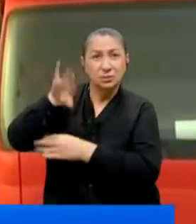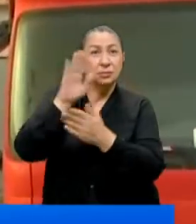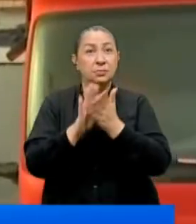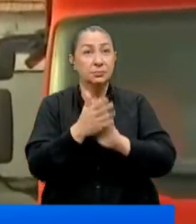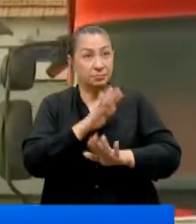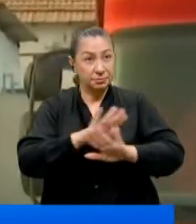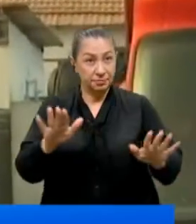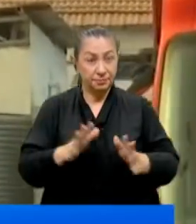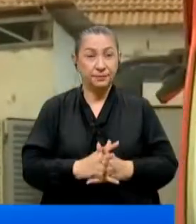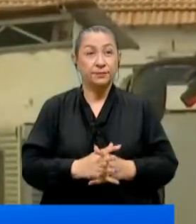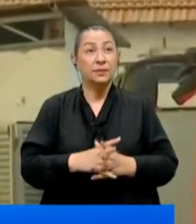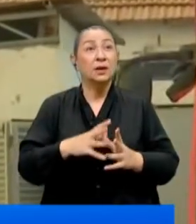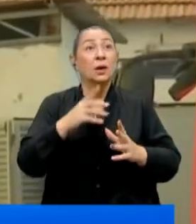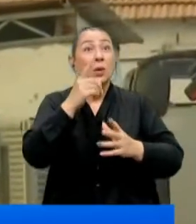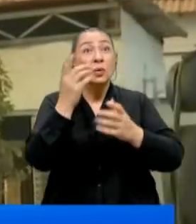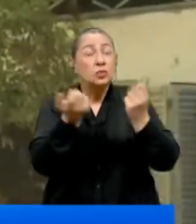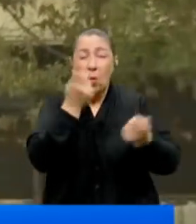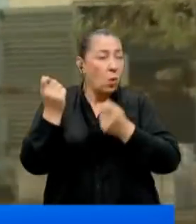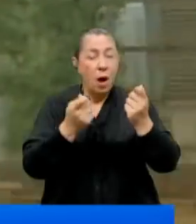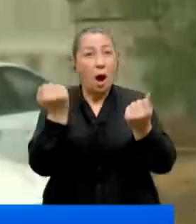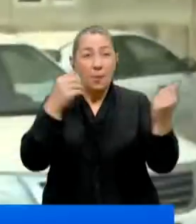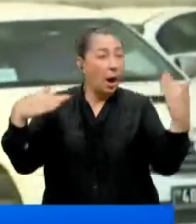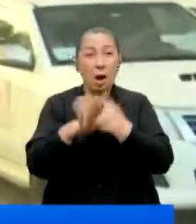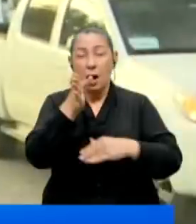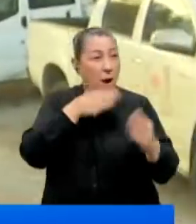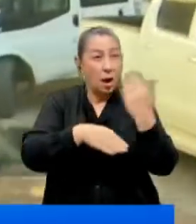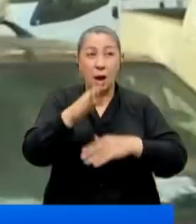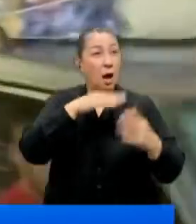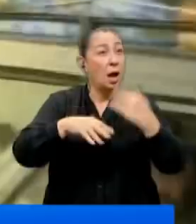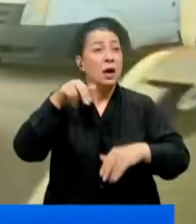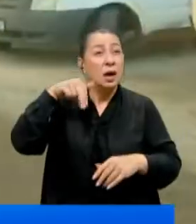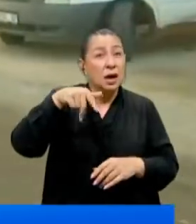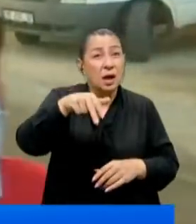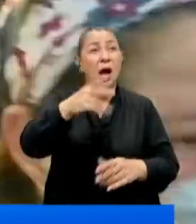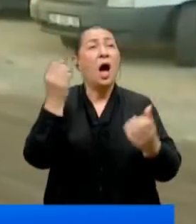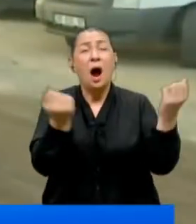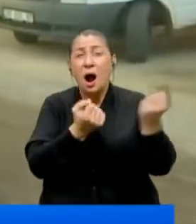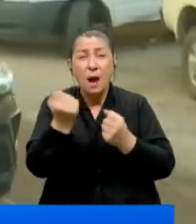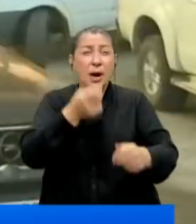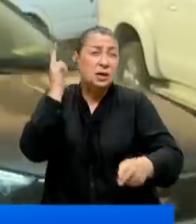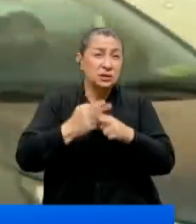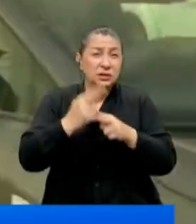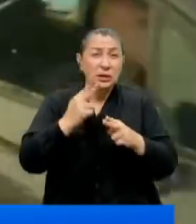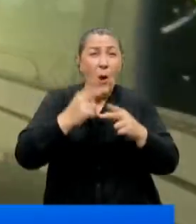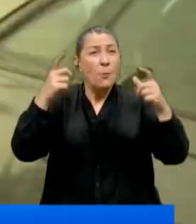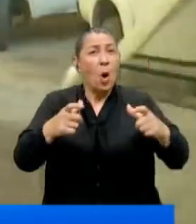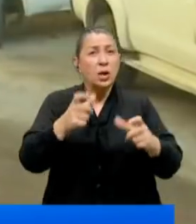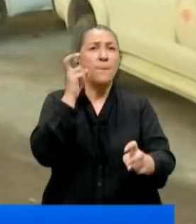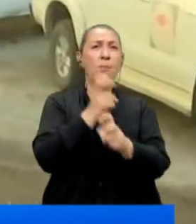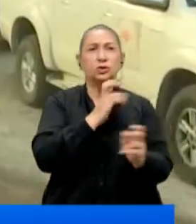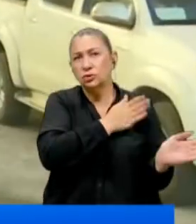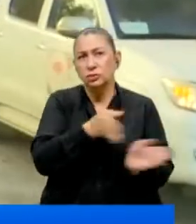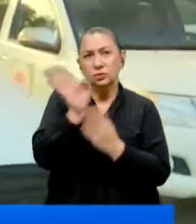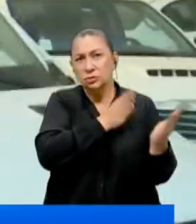fabrika. Hareketliliği görüyorsunuz, araç trafiği, yayalar, araçlar hızla bölgeyi